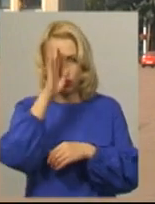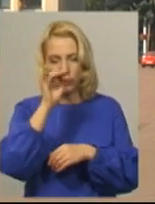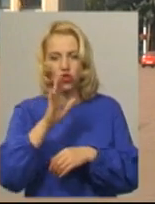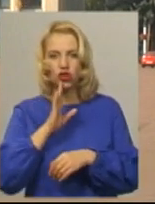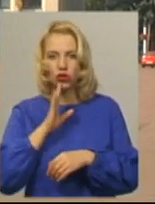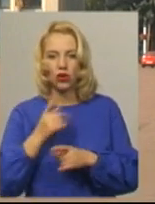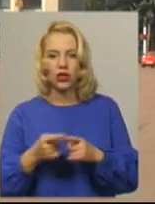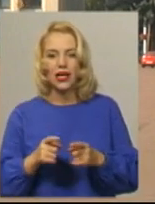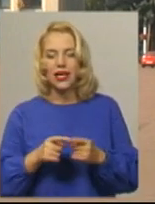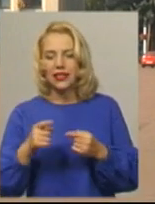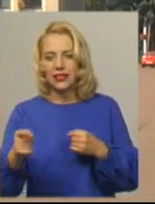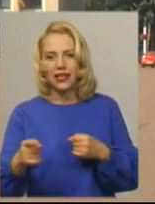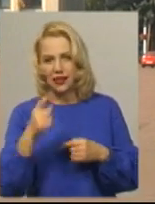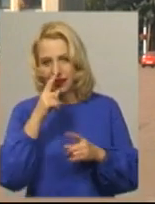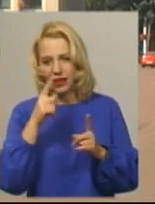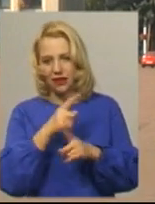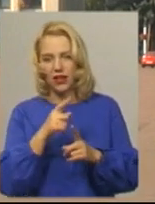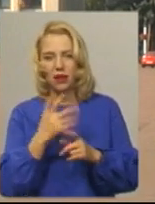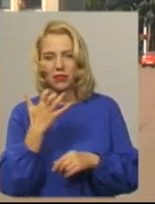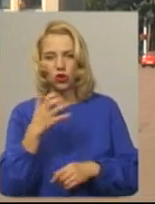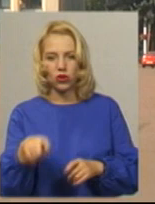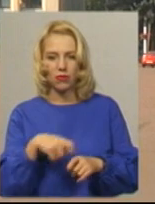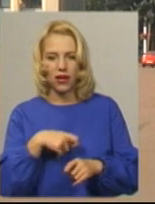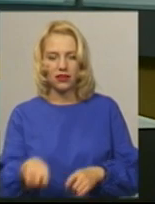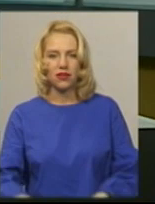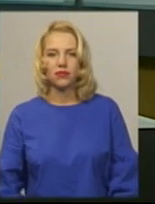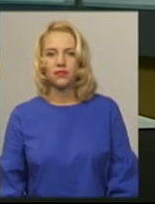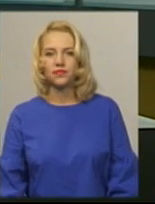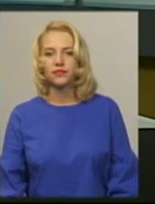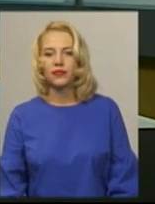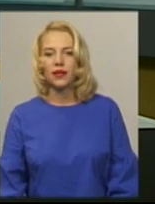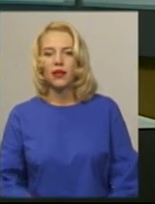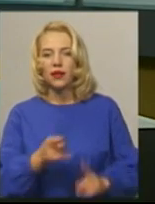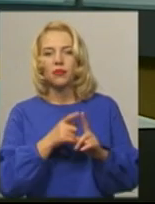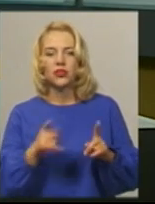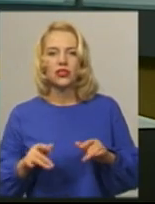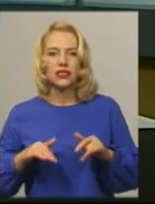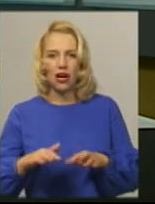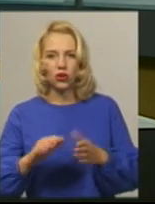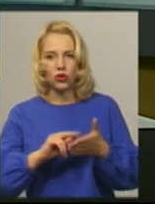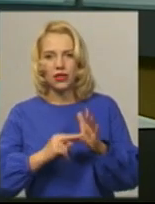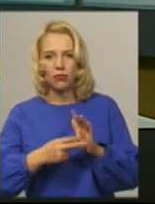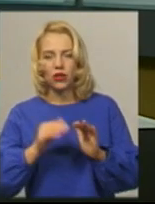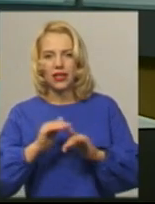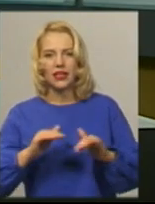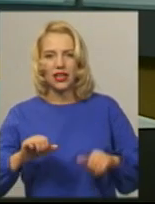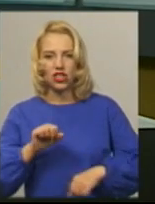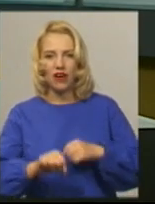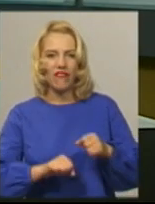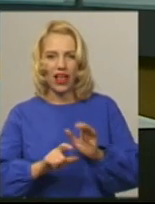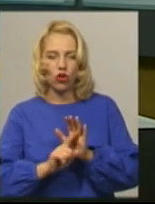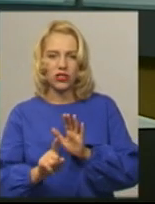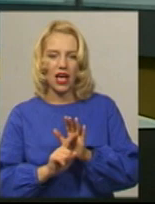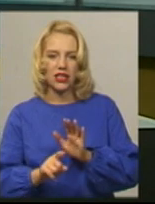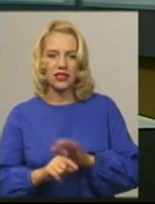жінок. Дистанція невелика, це дистанція всього 500 метрів. Під час заходу заплановані дитячі велозаїзди, додає